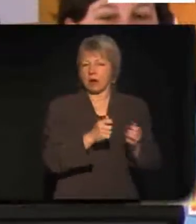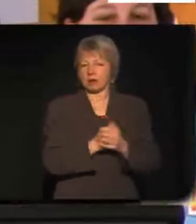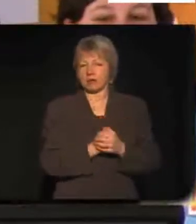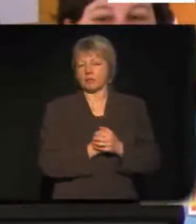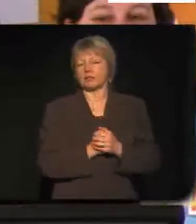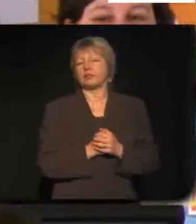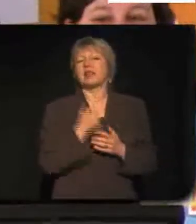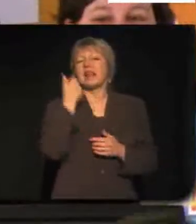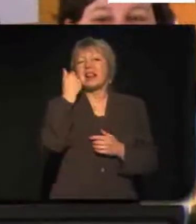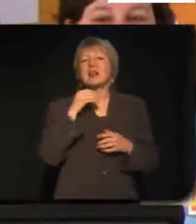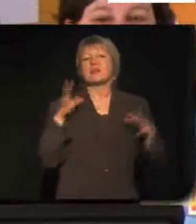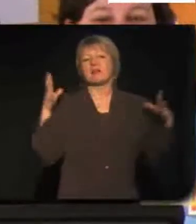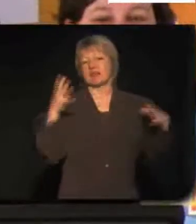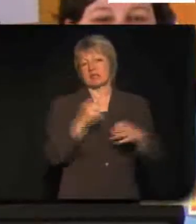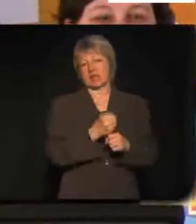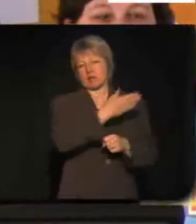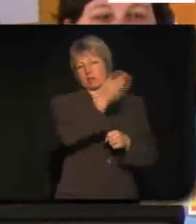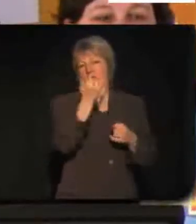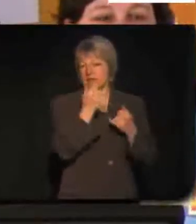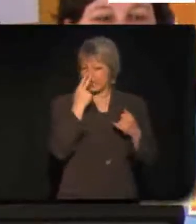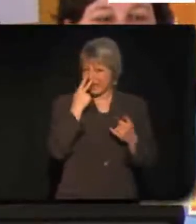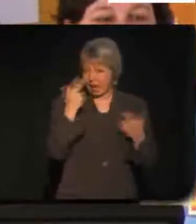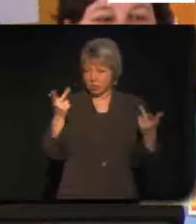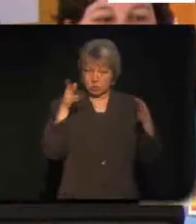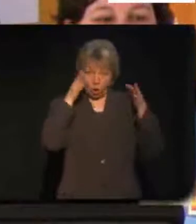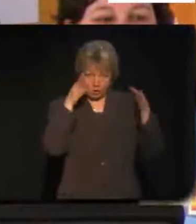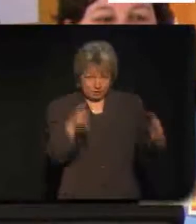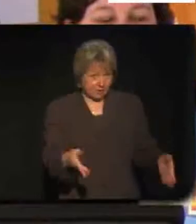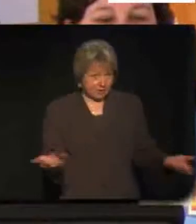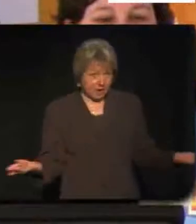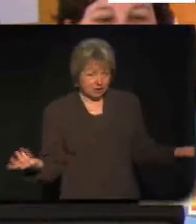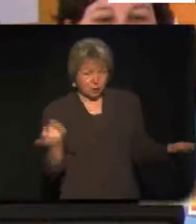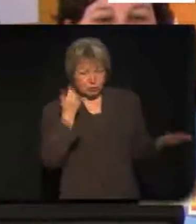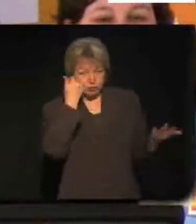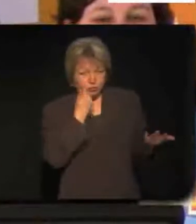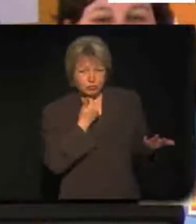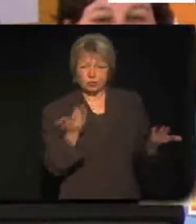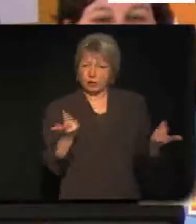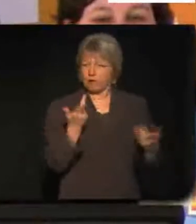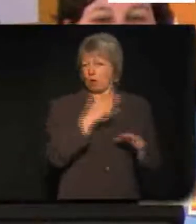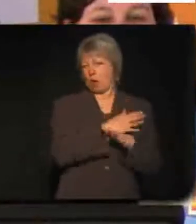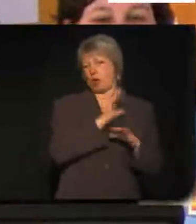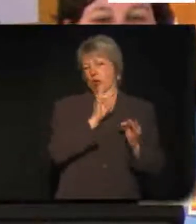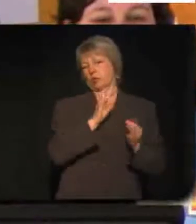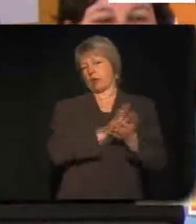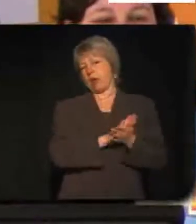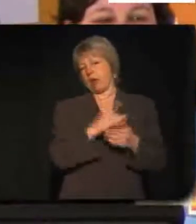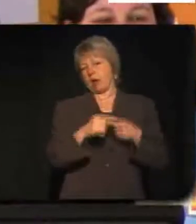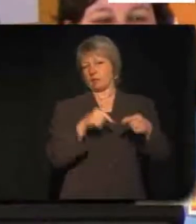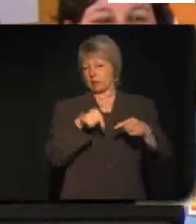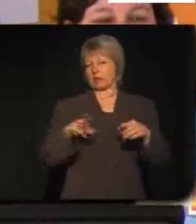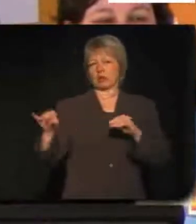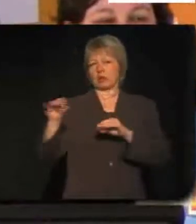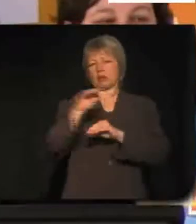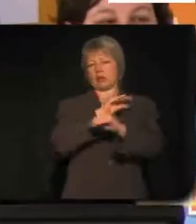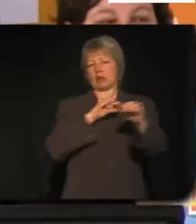Liebe Versammlung wollen wir das mit der Konzentration noch mal machen das habt Ihr davon so toll hinbekommen